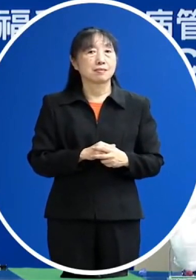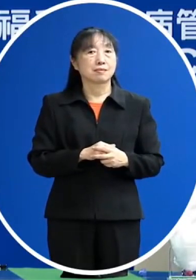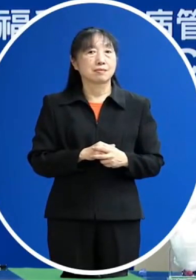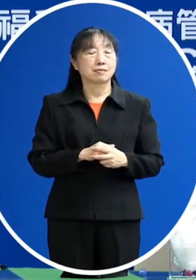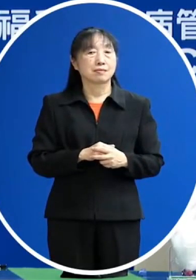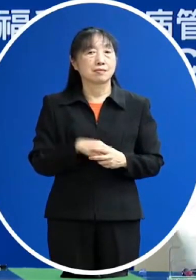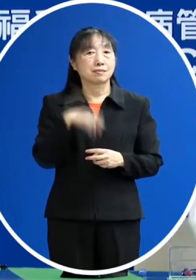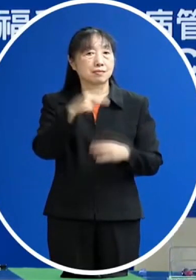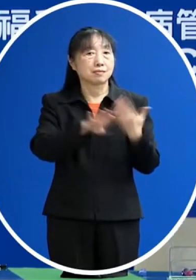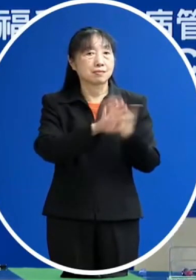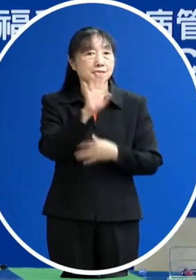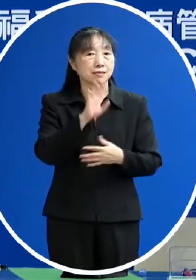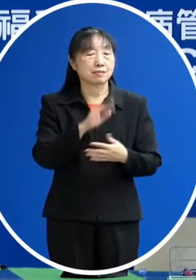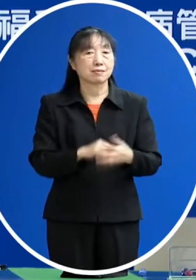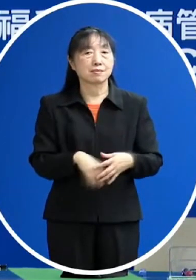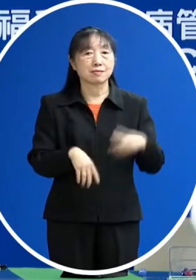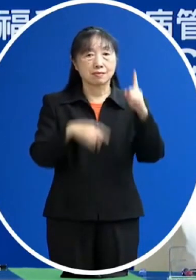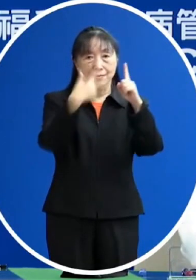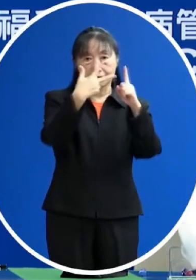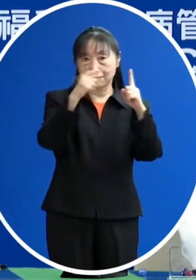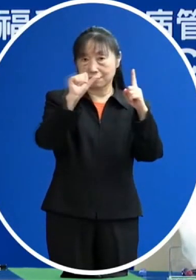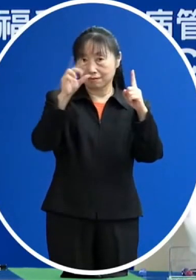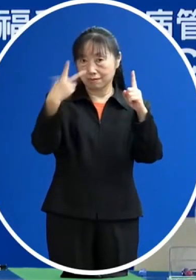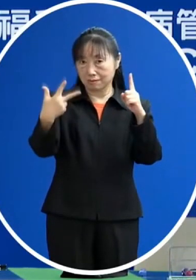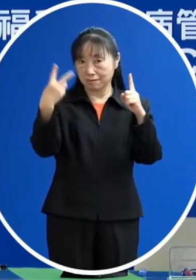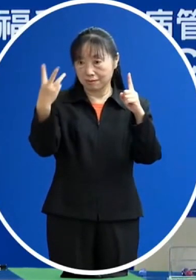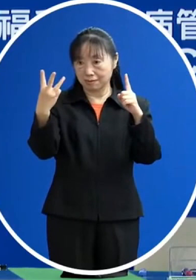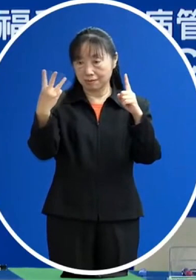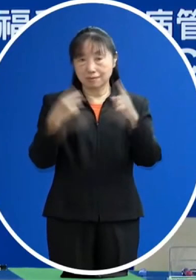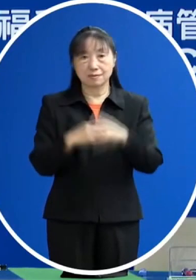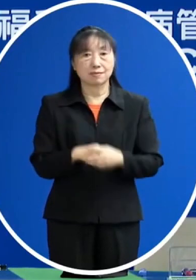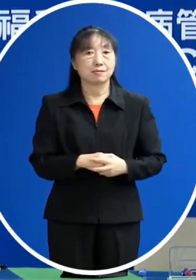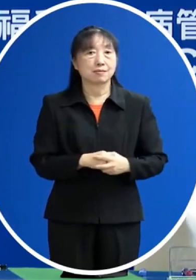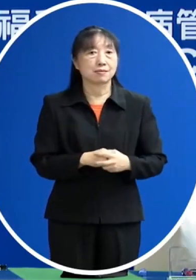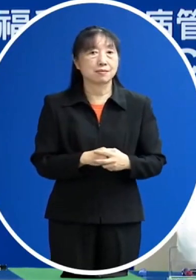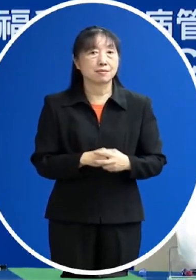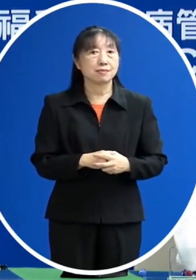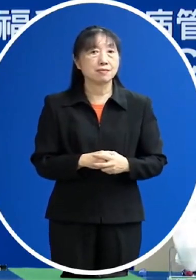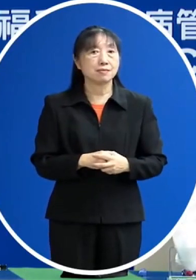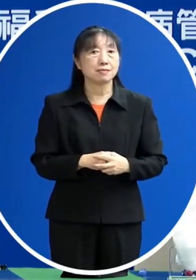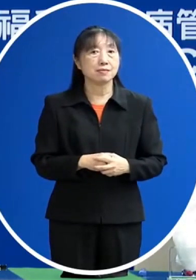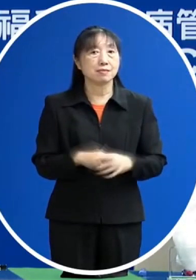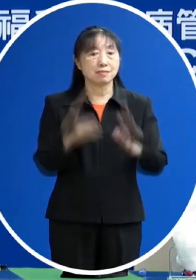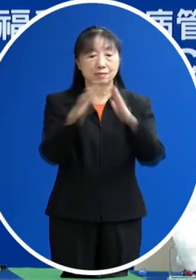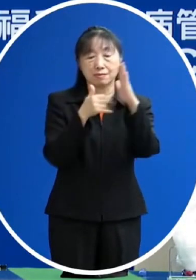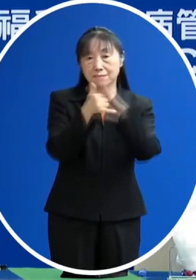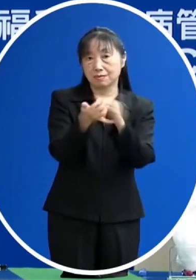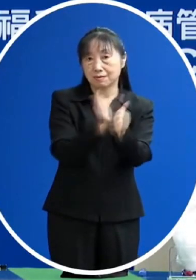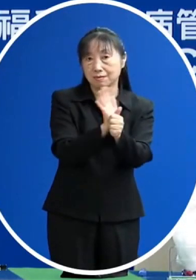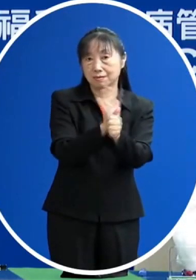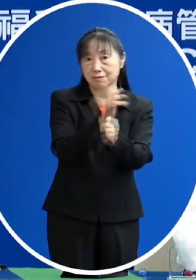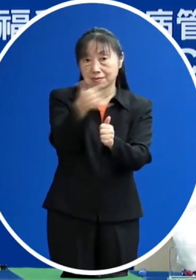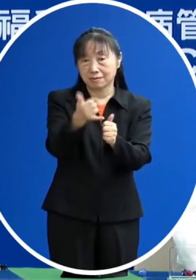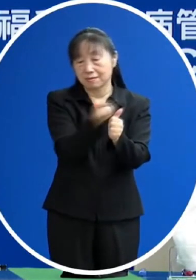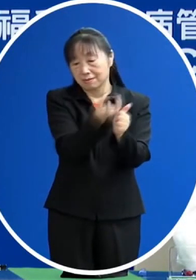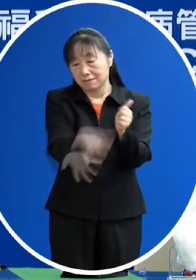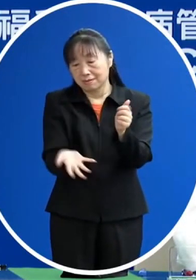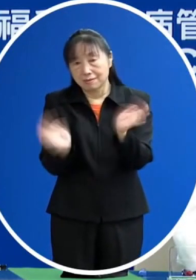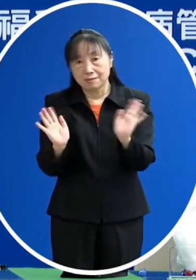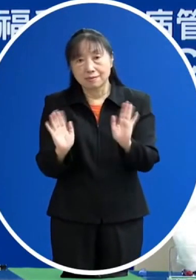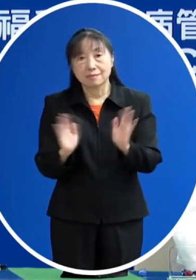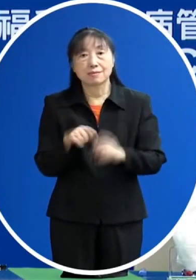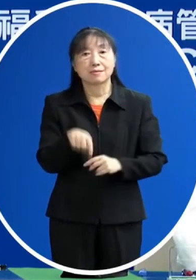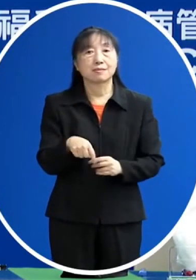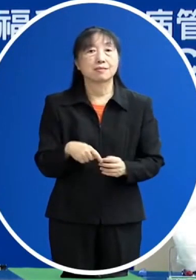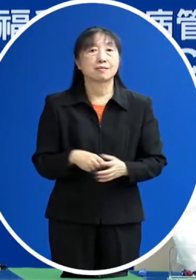那至于另外一个哈，17573，好，17573，从居服务员哈传给他小孩子哈，他小